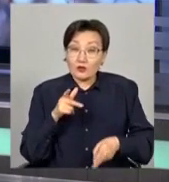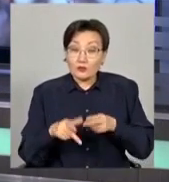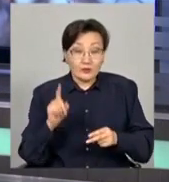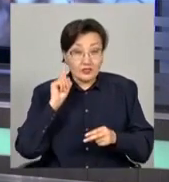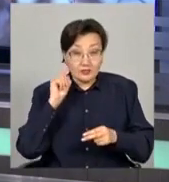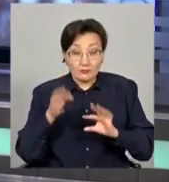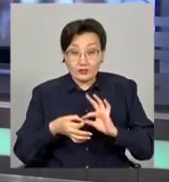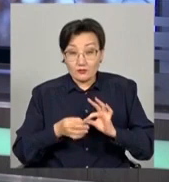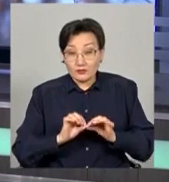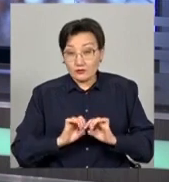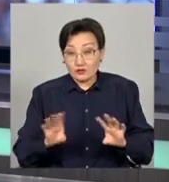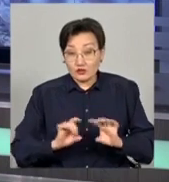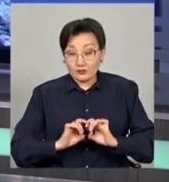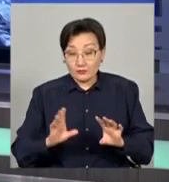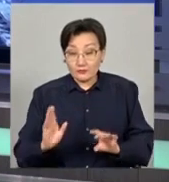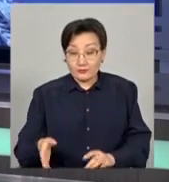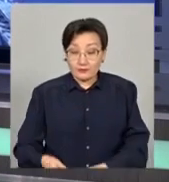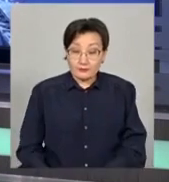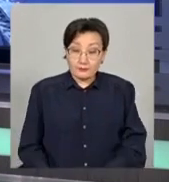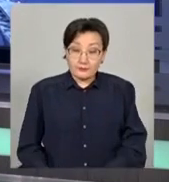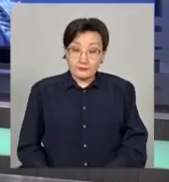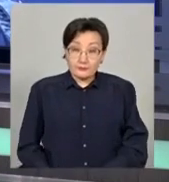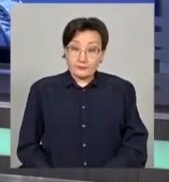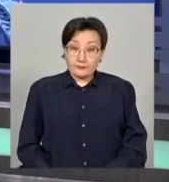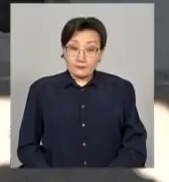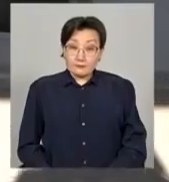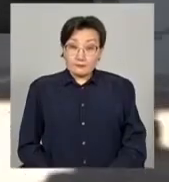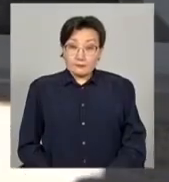тыңдап келген әріптесім Әлбек Шынтемір айтады.